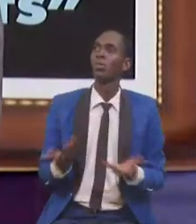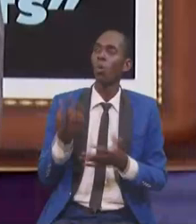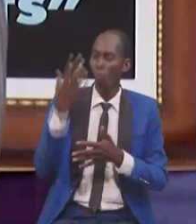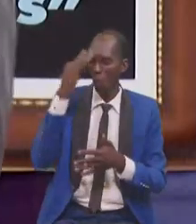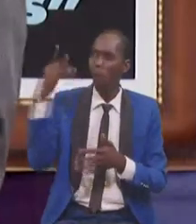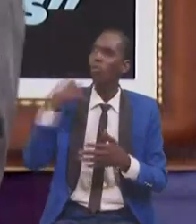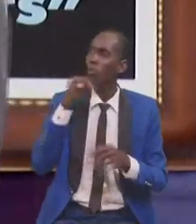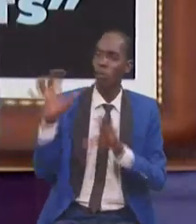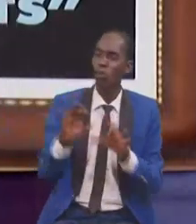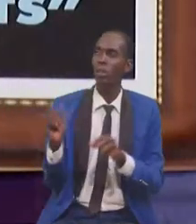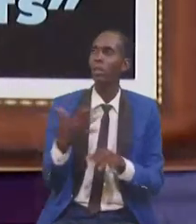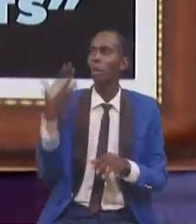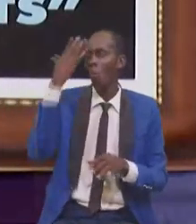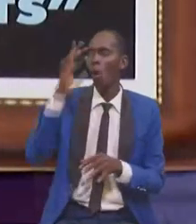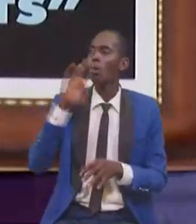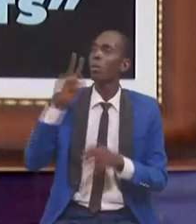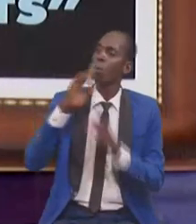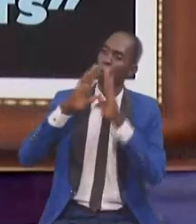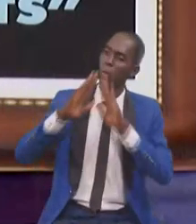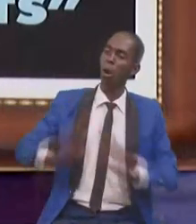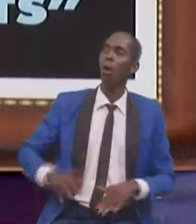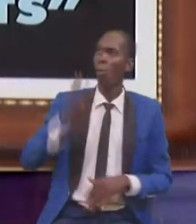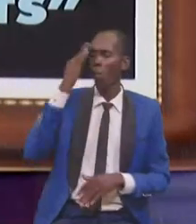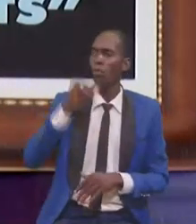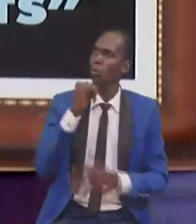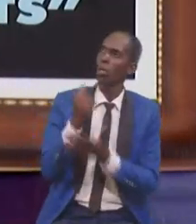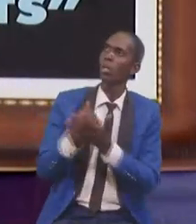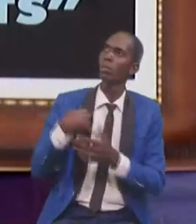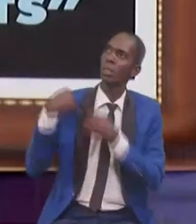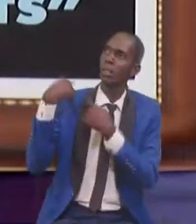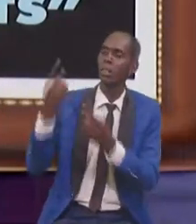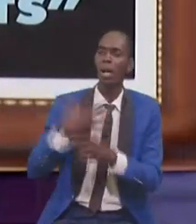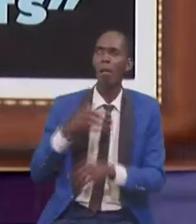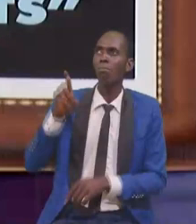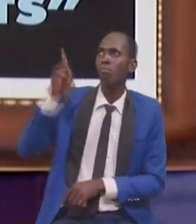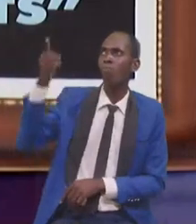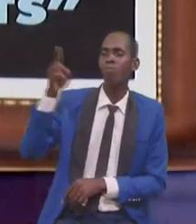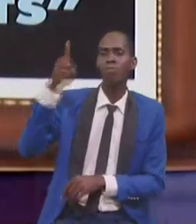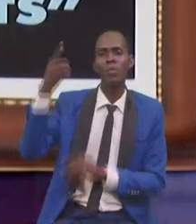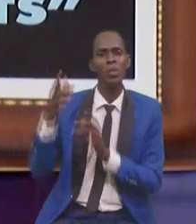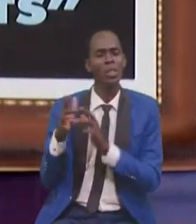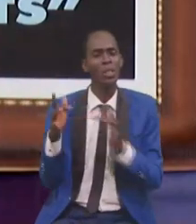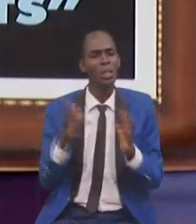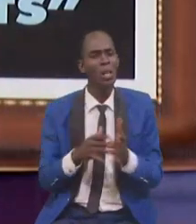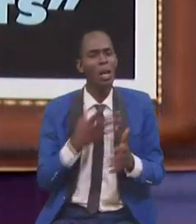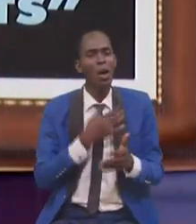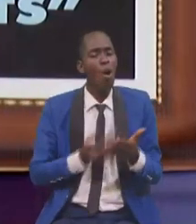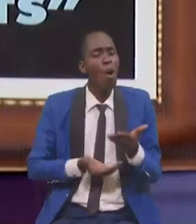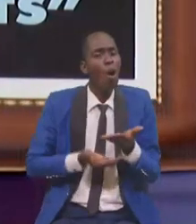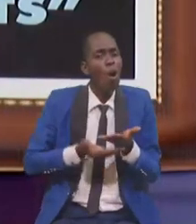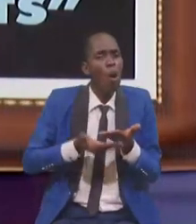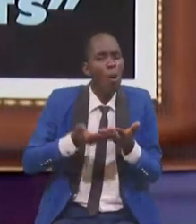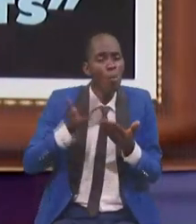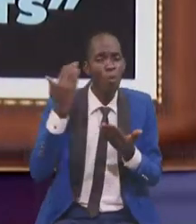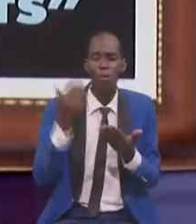regardes? Pourquoi tu as fait ceci? Pourquoi tu n'as pas fait cela? Pourquoi ceci arrive? Et puis, ils accusent le Seigneur. Presque sur